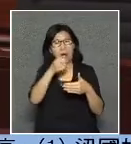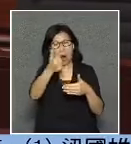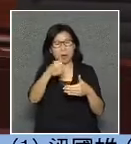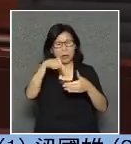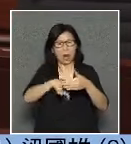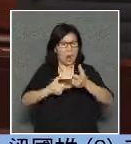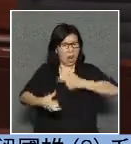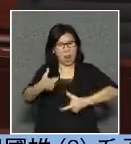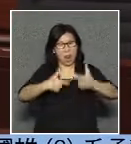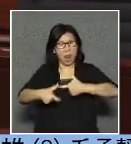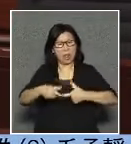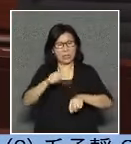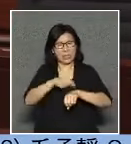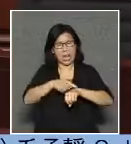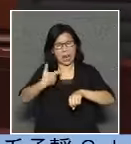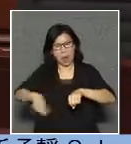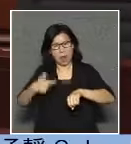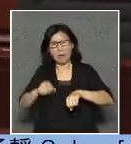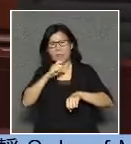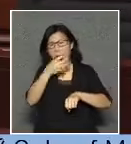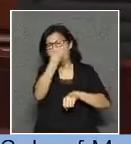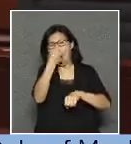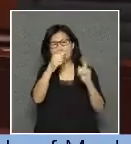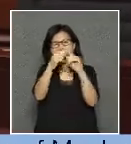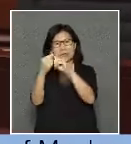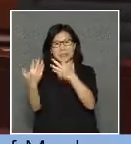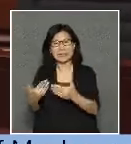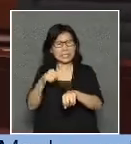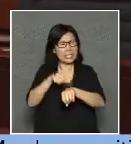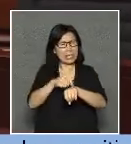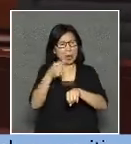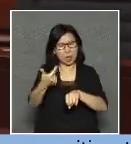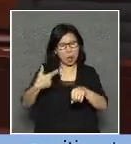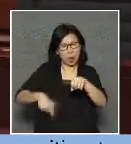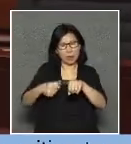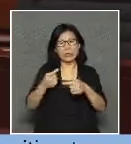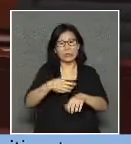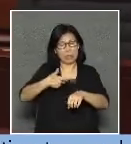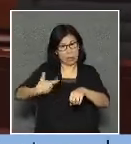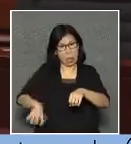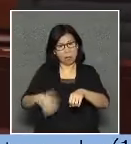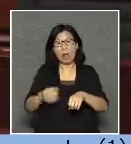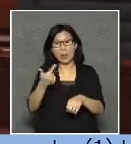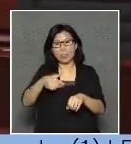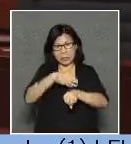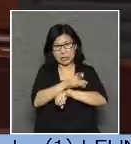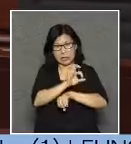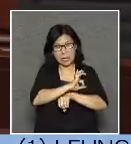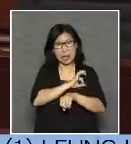浪費我們香港普羅大眾的時間，浪費我們社